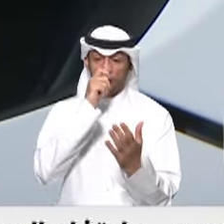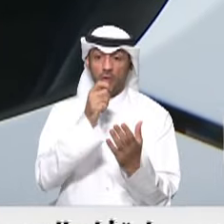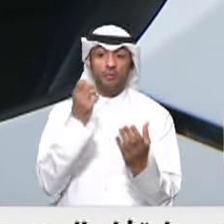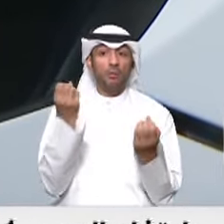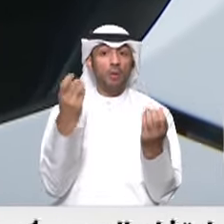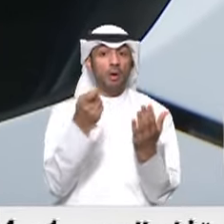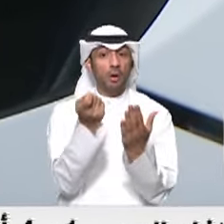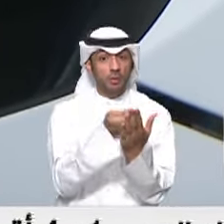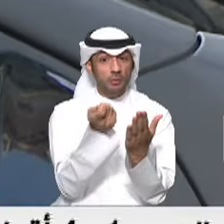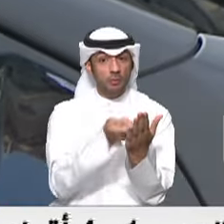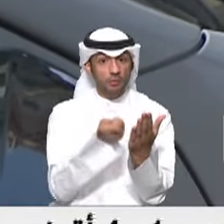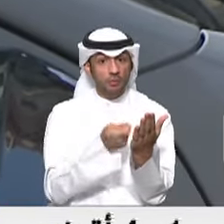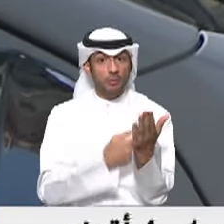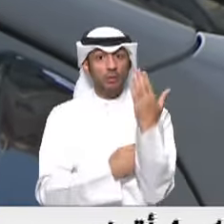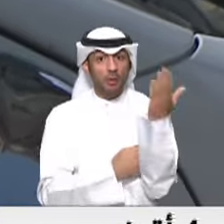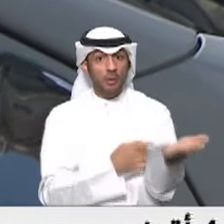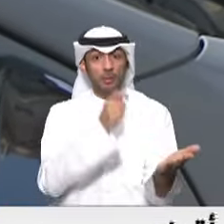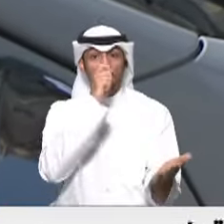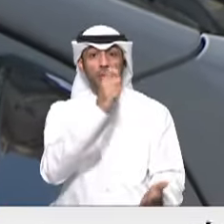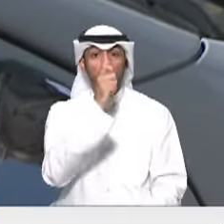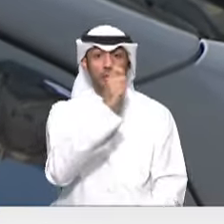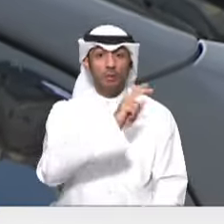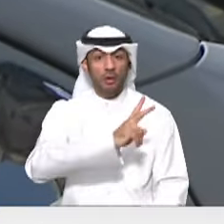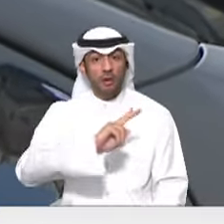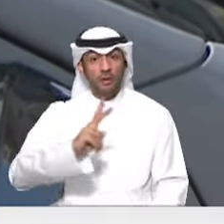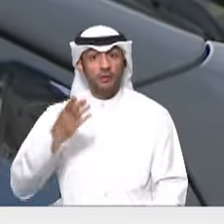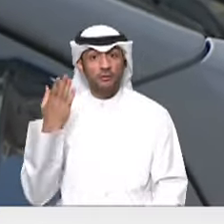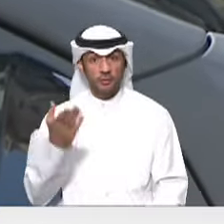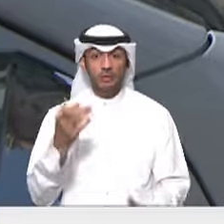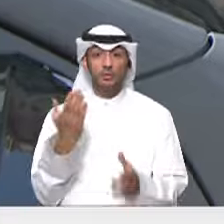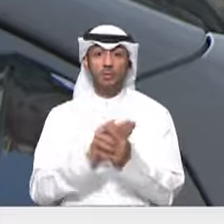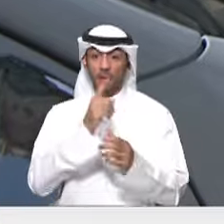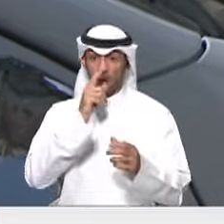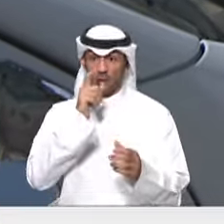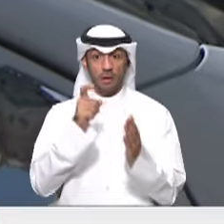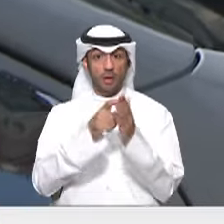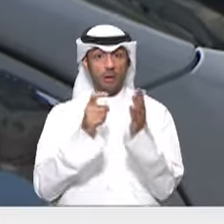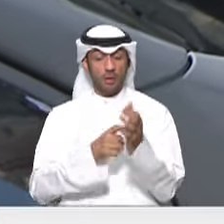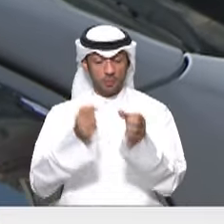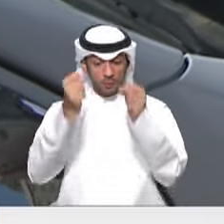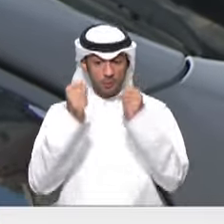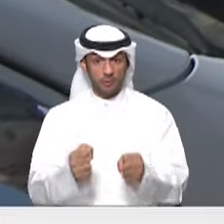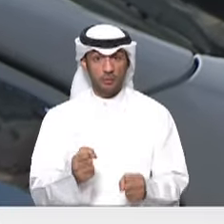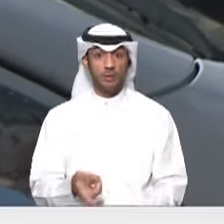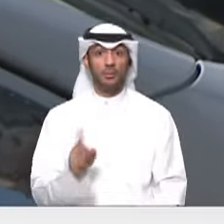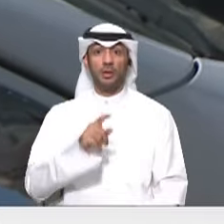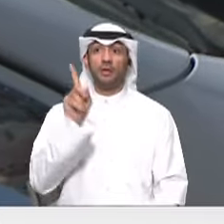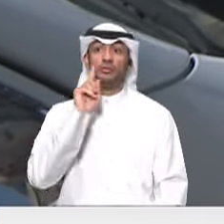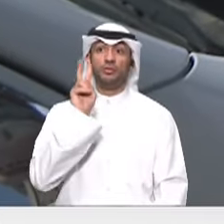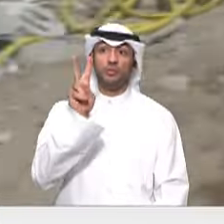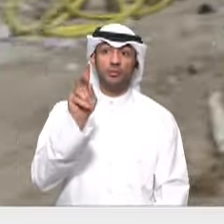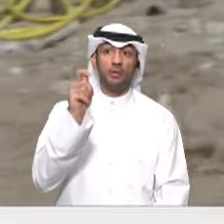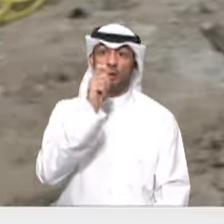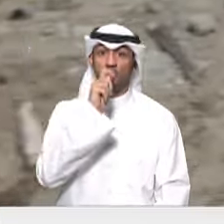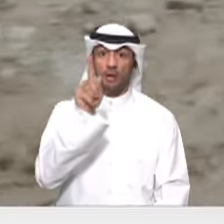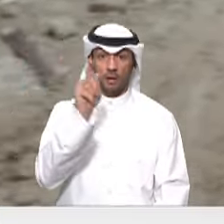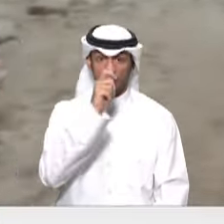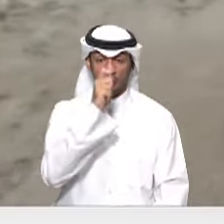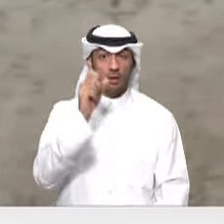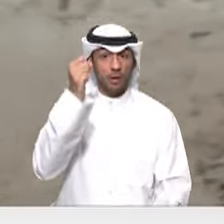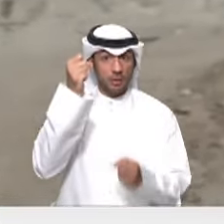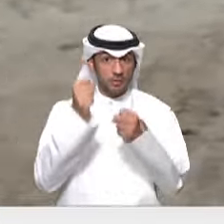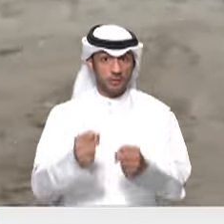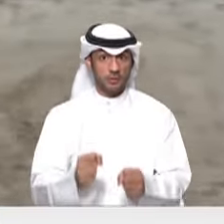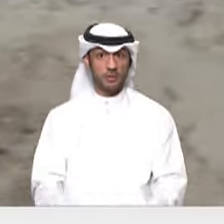التي تعتبر جسيمه في نظر القانون اذا اين القانون في نظر المخالفين مرو محرم تلفزيون